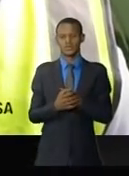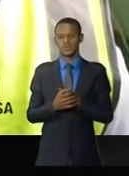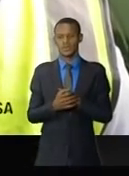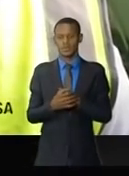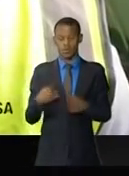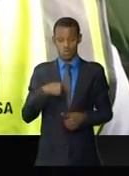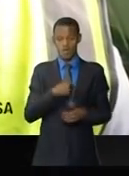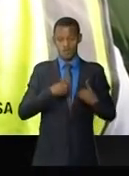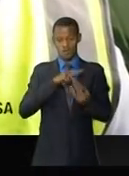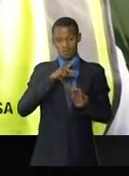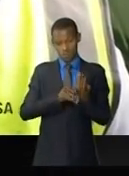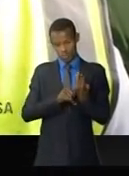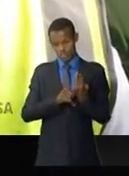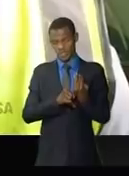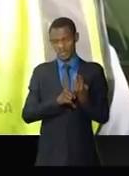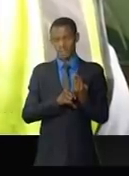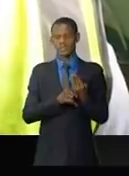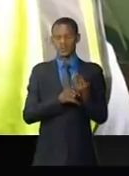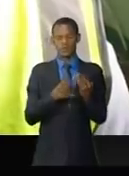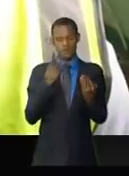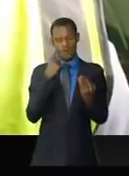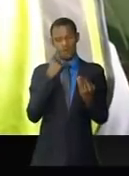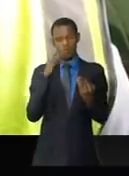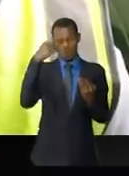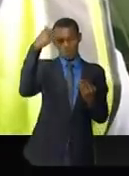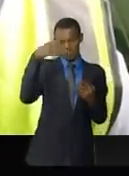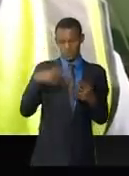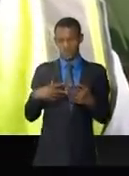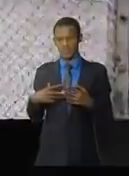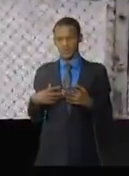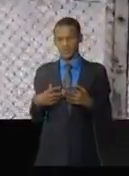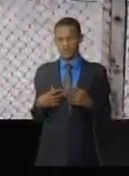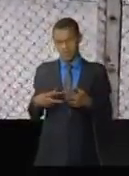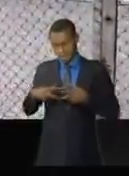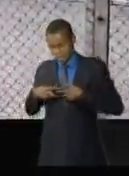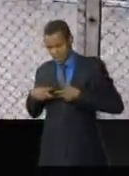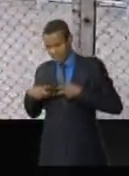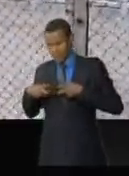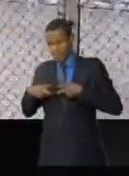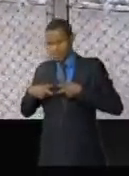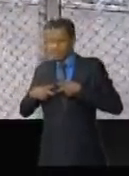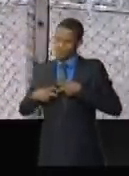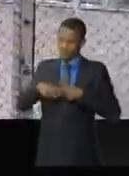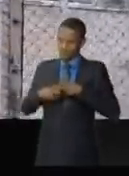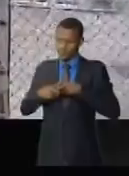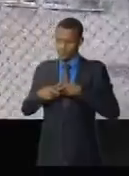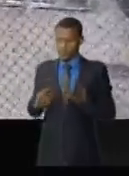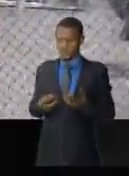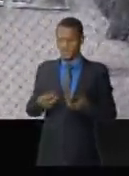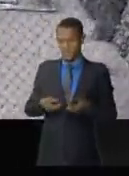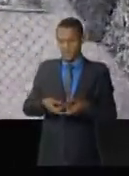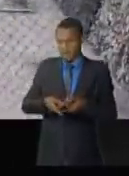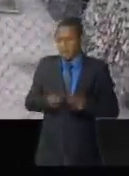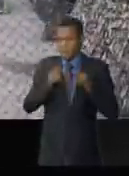le même partenaire Ivan Noé pourra réhabiliter aussi la centrale de Ndjilo. Après la réhabilitation de la centrale hydroélectrique